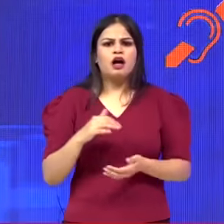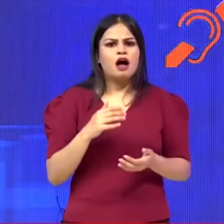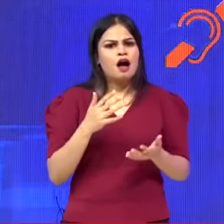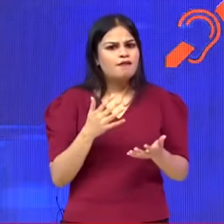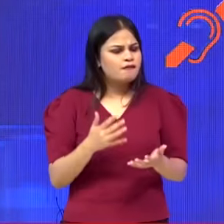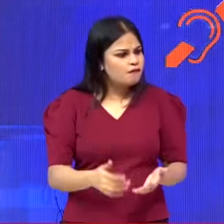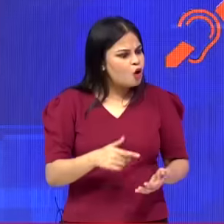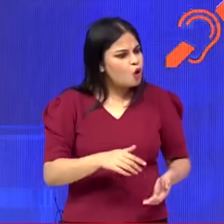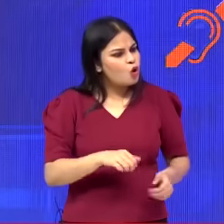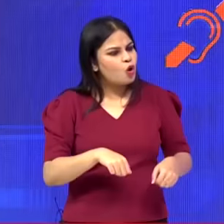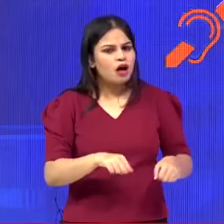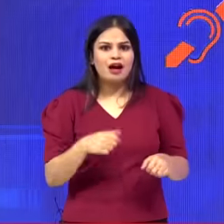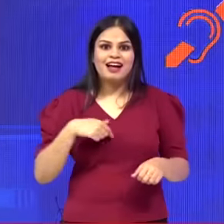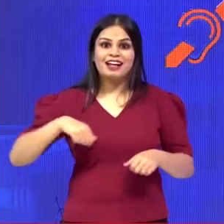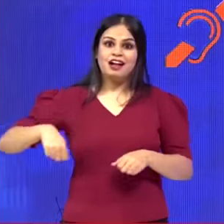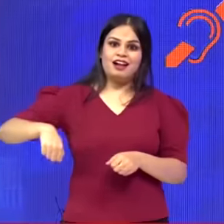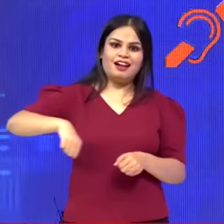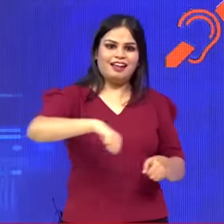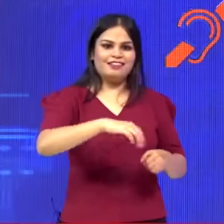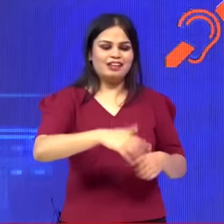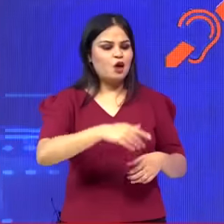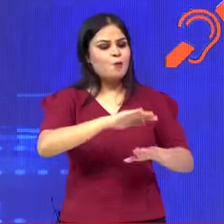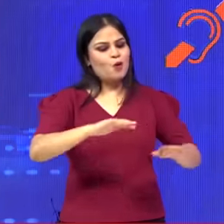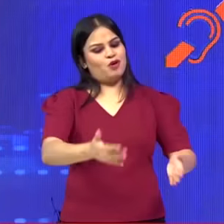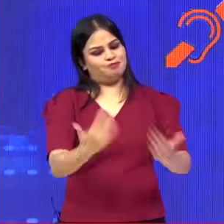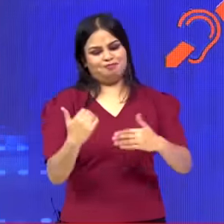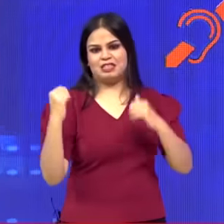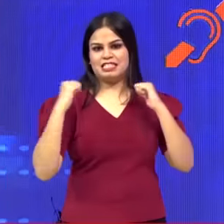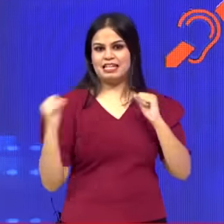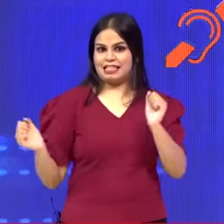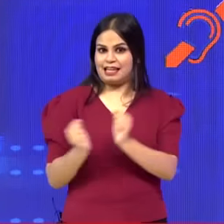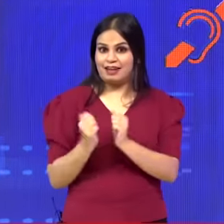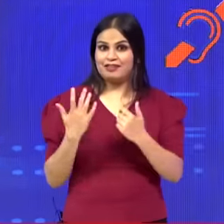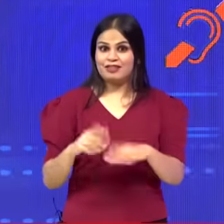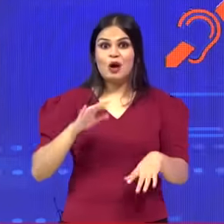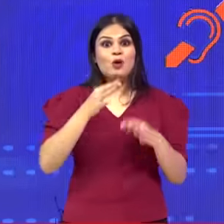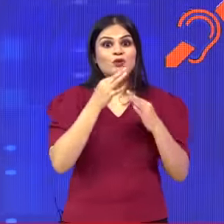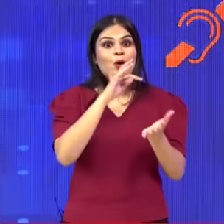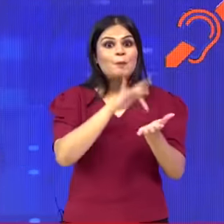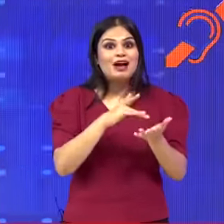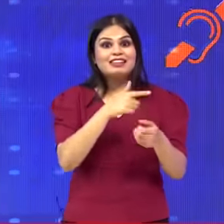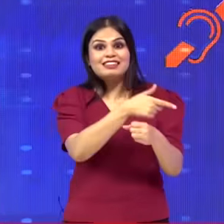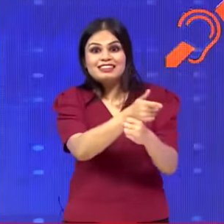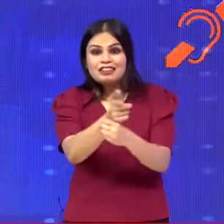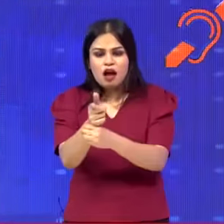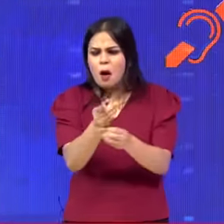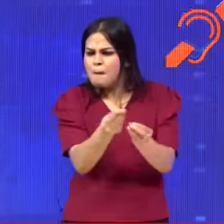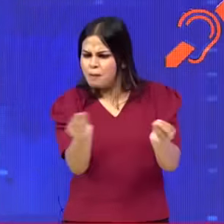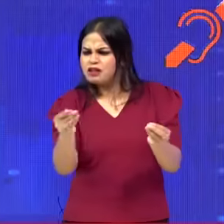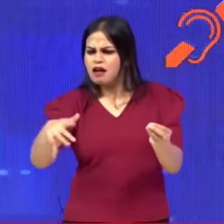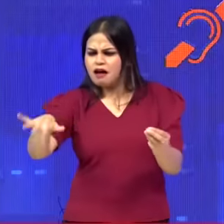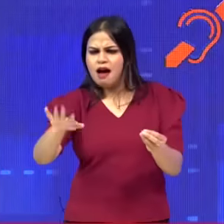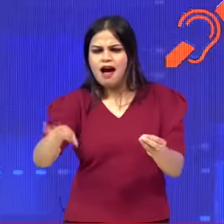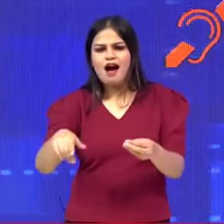फिर वो स्कूटर घुमाई, सबको बिठाया, और जहाँ पर उनका स्कूल था, वो जहाँ पर हमारी शूटिंग हो रही थी, वहाँ से थोड़ा ही सी आगे